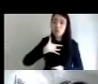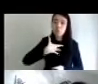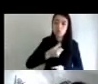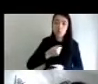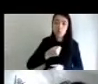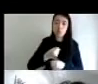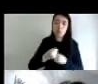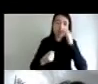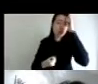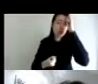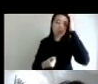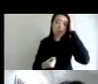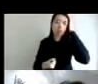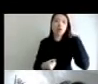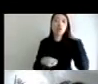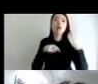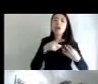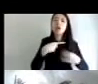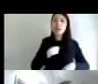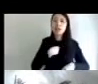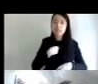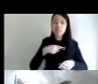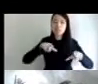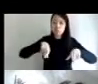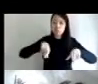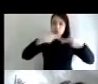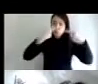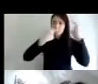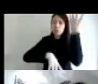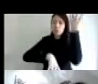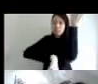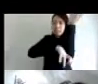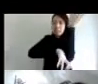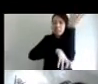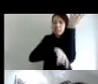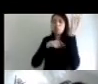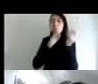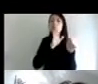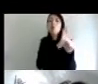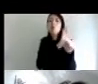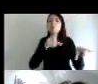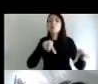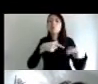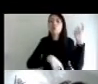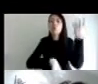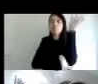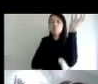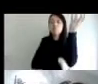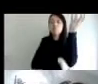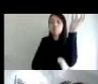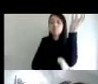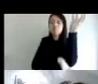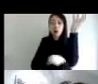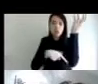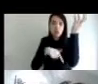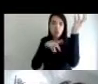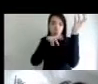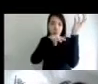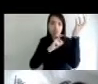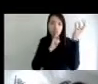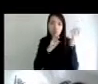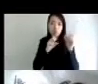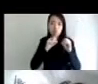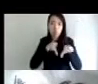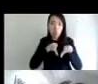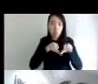固定一棵樹木嘅。咁呢啲我哋見到呢啲畫面上面粗啲嘅根咧叫做支撐根，